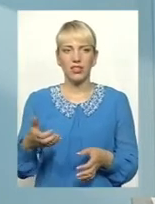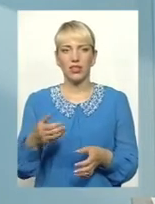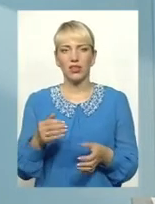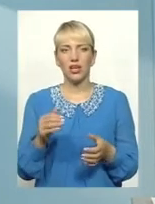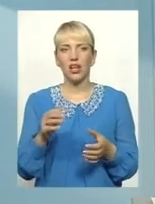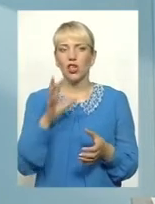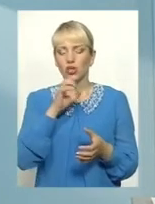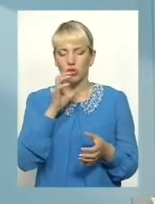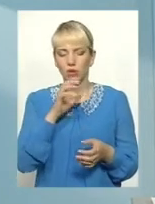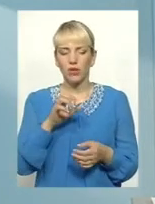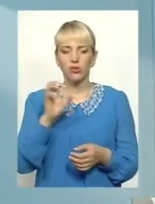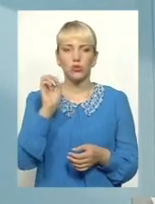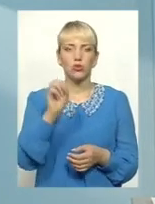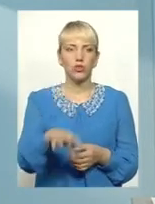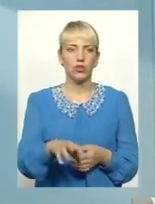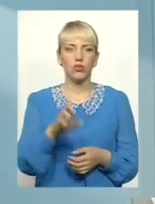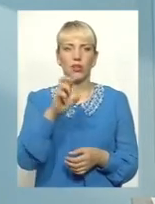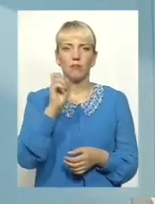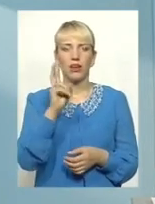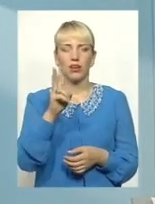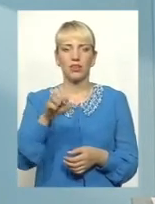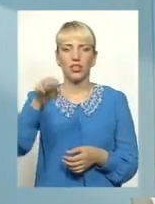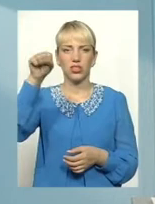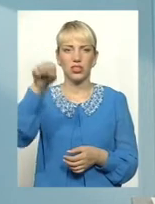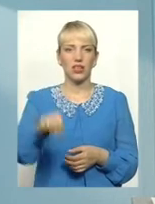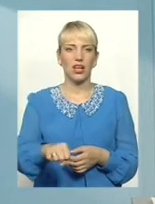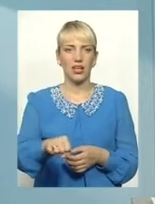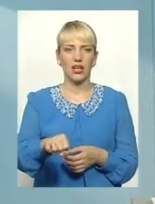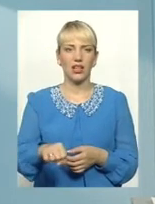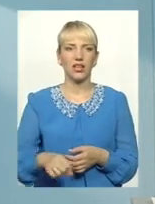собачку, кинула її в смітник, в бак і закрила щільно